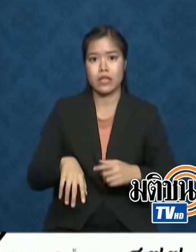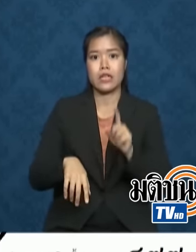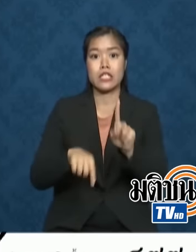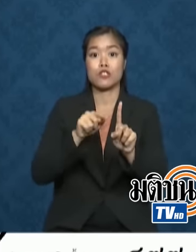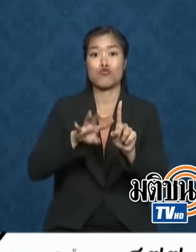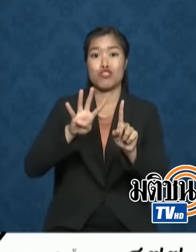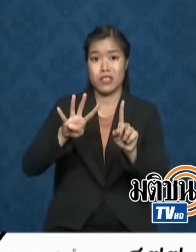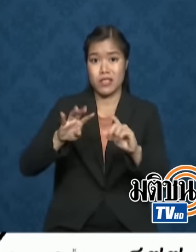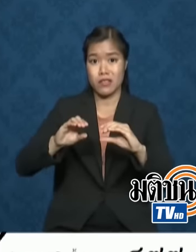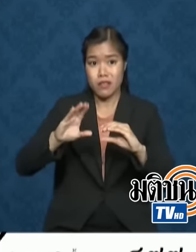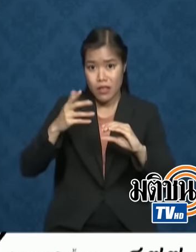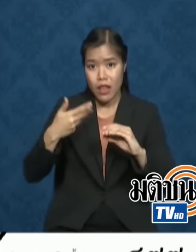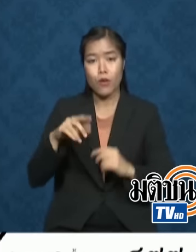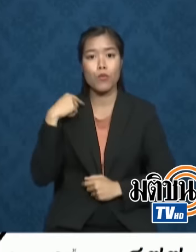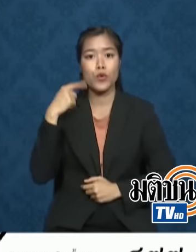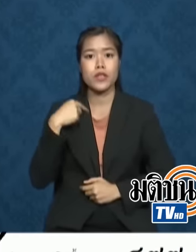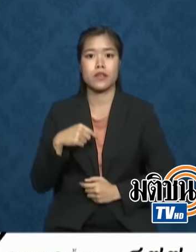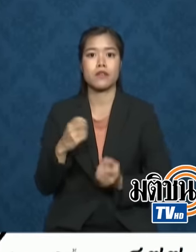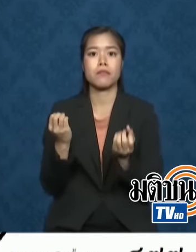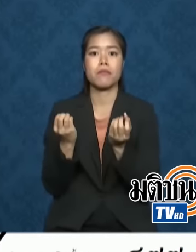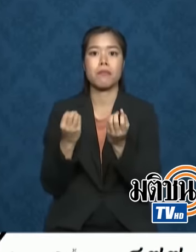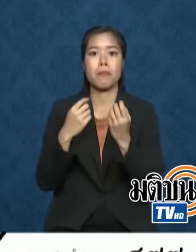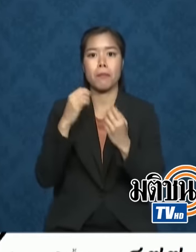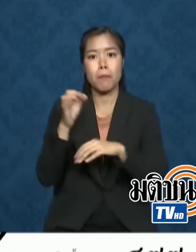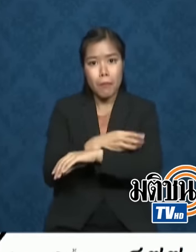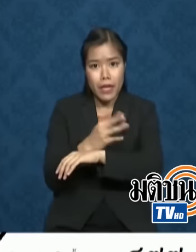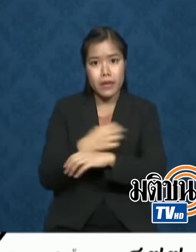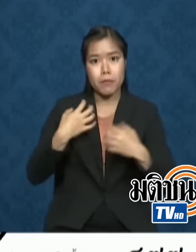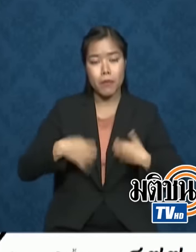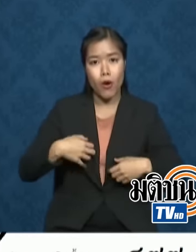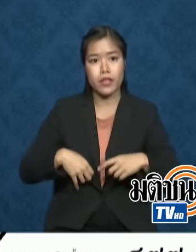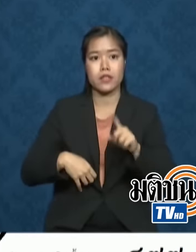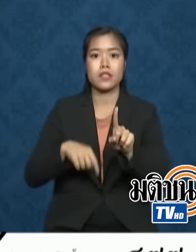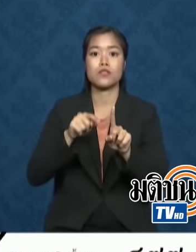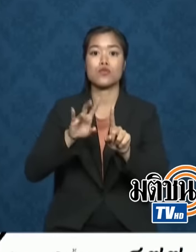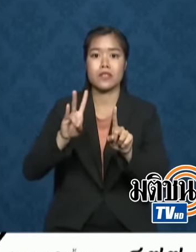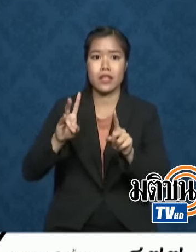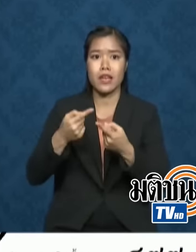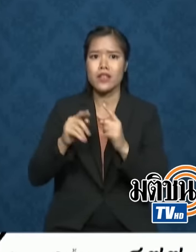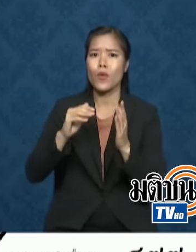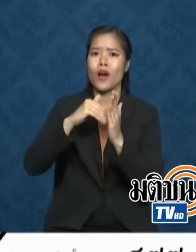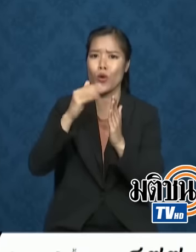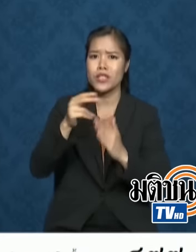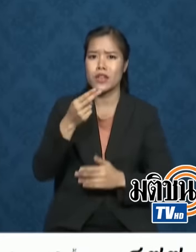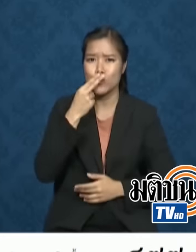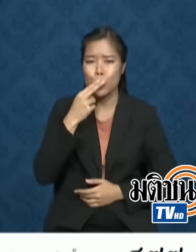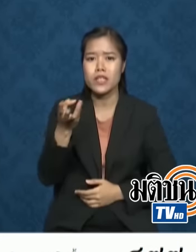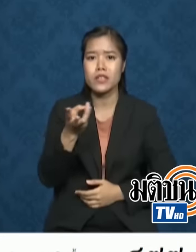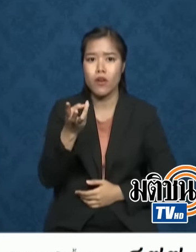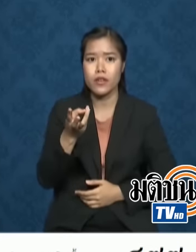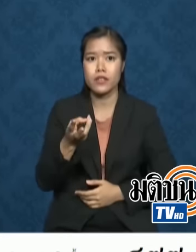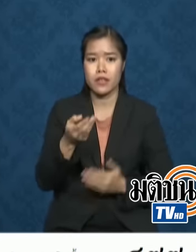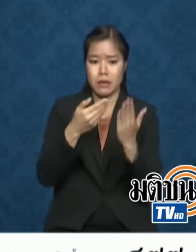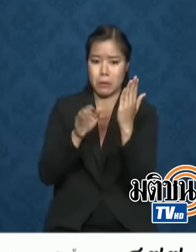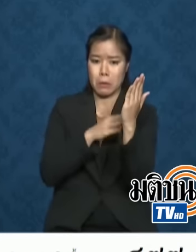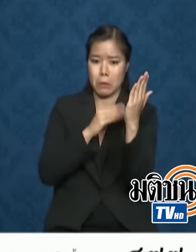เหนือก็มีโอกาสเป็นมากกว่า 1.7 เท่าทั้งที่พวกเราชาวเหนือสูบบุหรี่น้อยกว่าพื้นที่อื่น